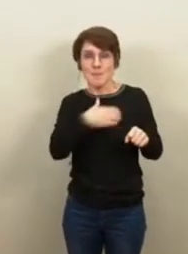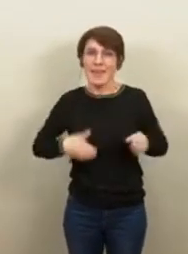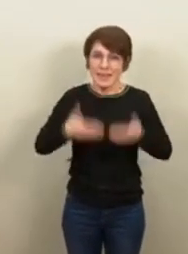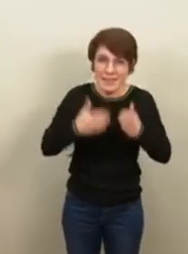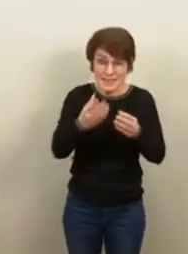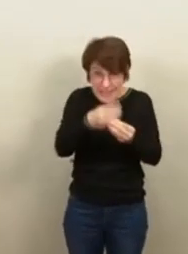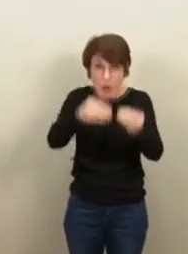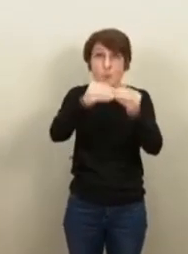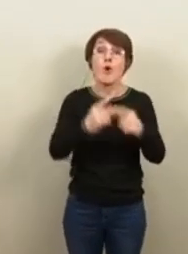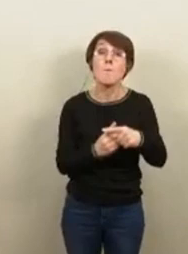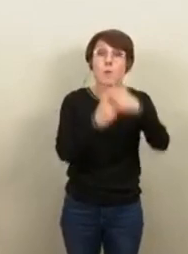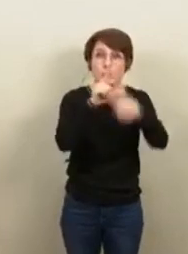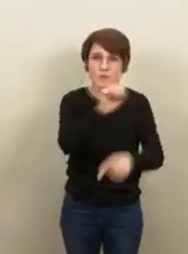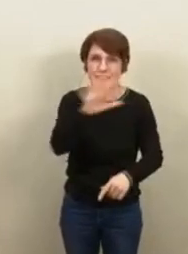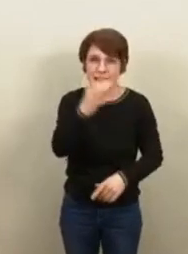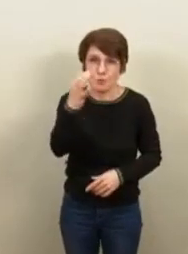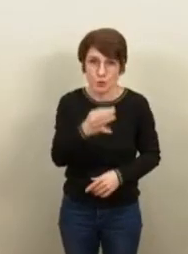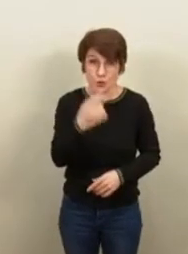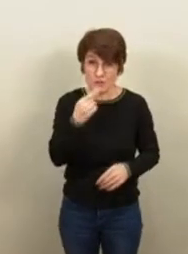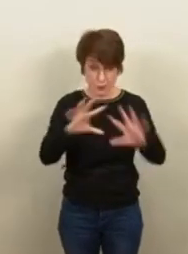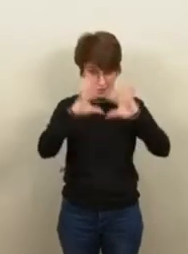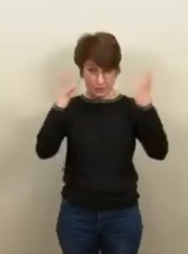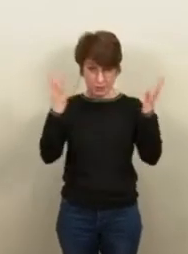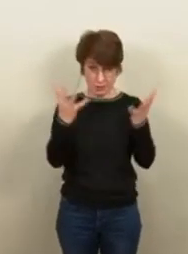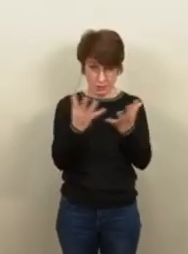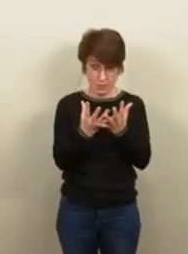%, ce qui fera un taux communal à